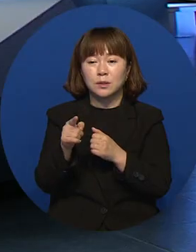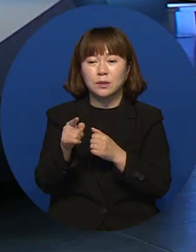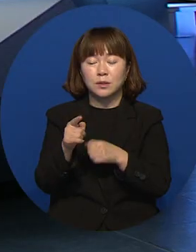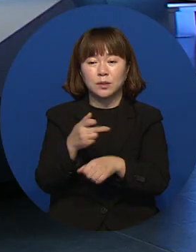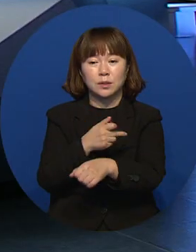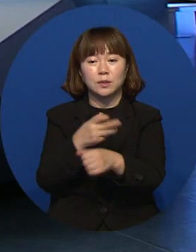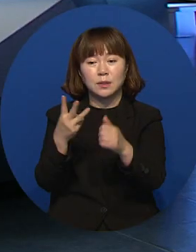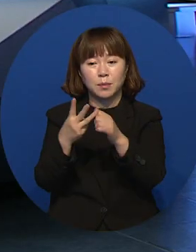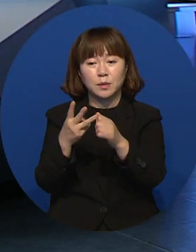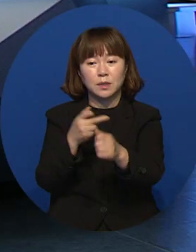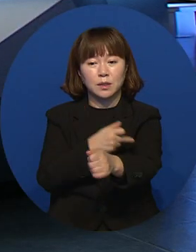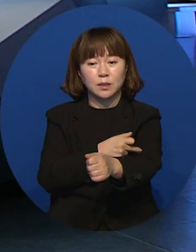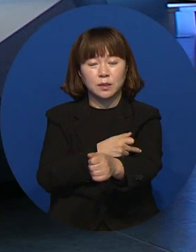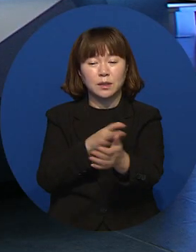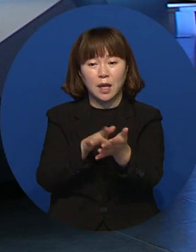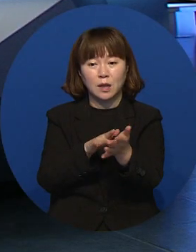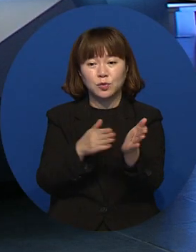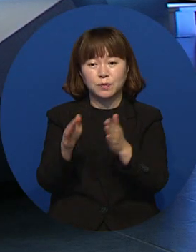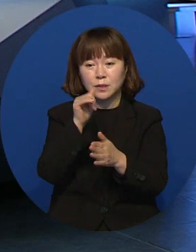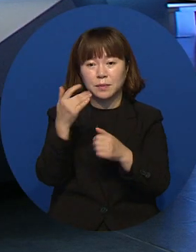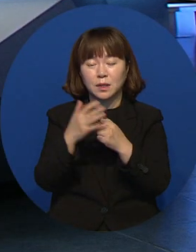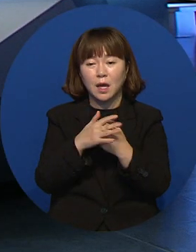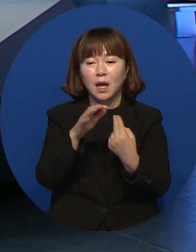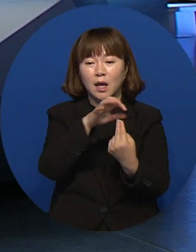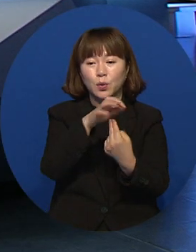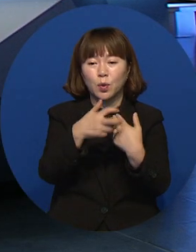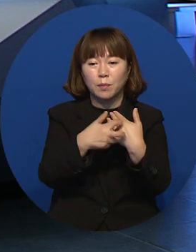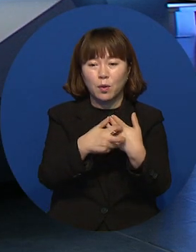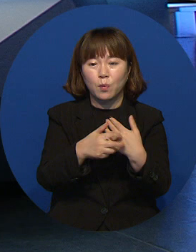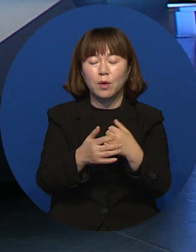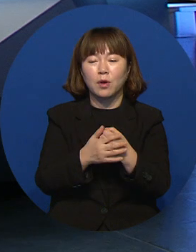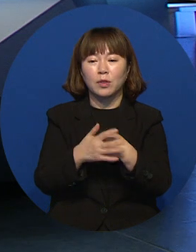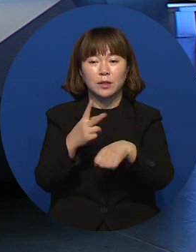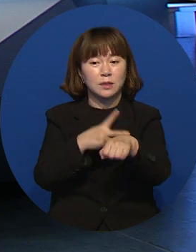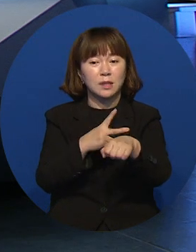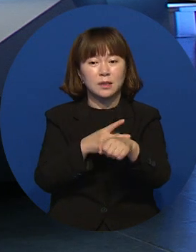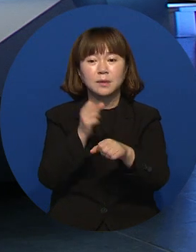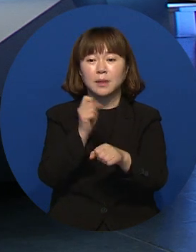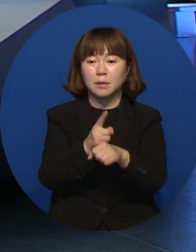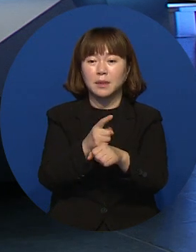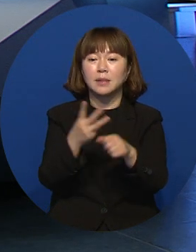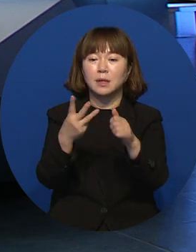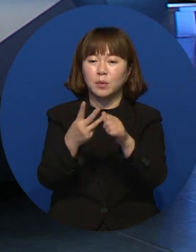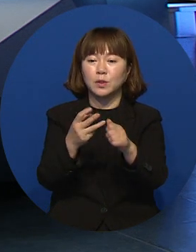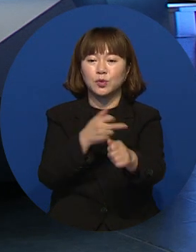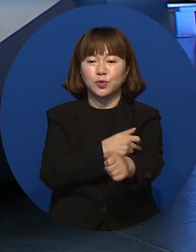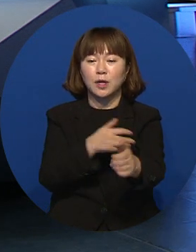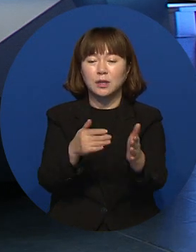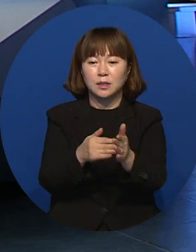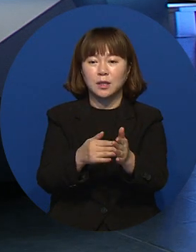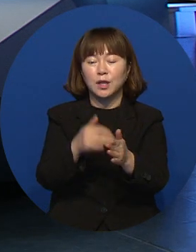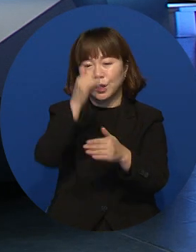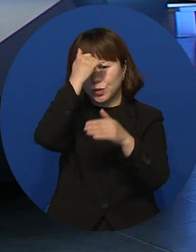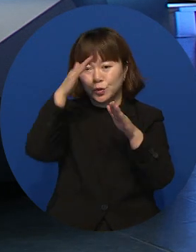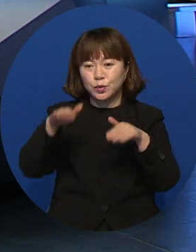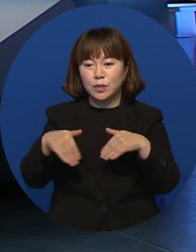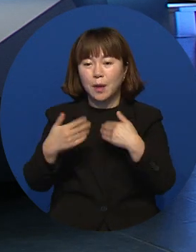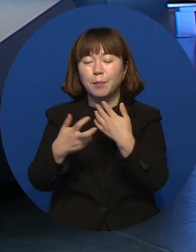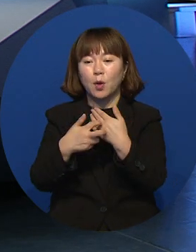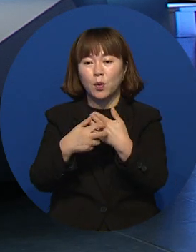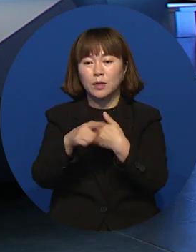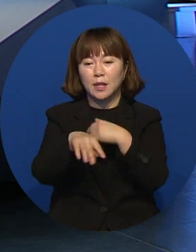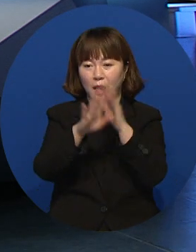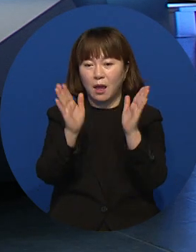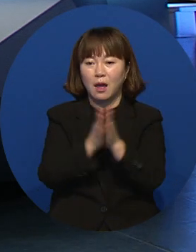그 요양병원이 나도 병원 같은 의료진은 벌써 지금 마쳤고 충남대학교 가는 하셨습니다 예 150만